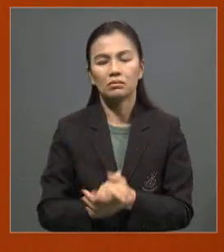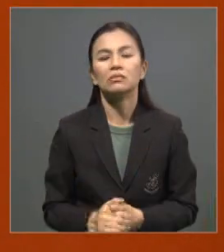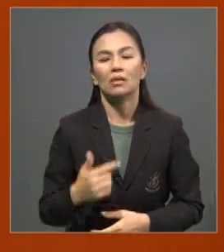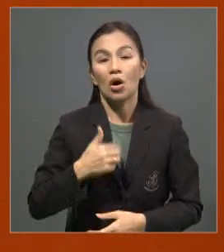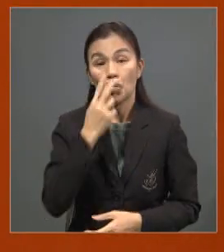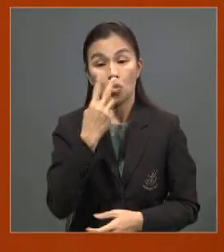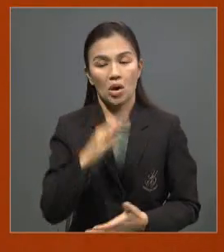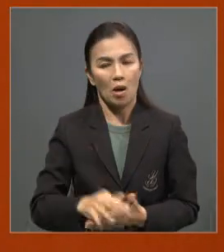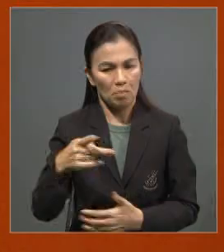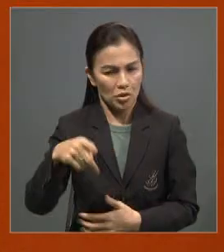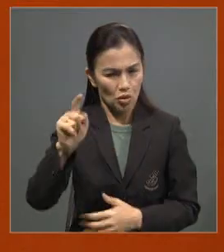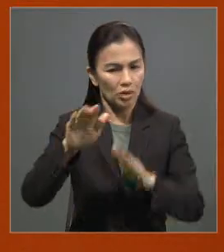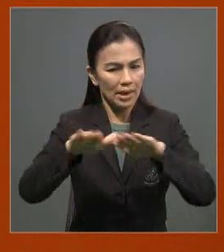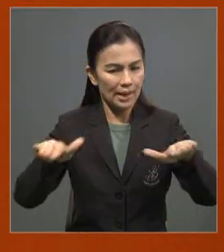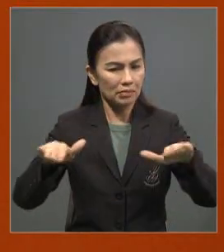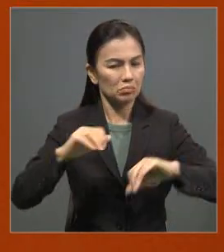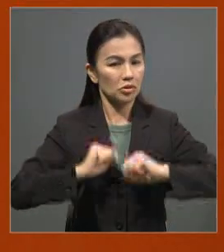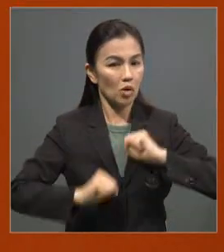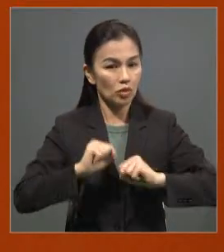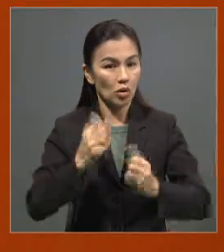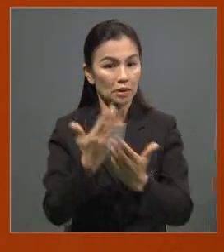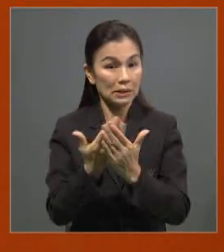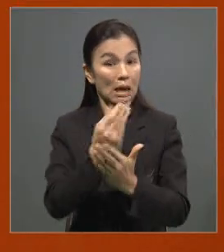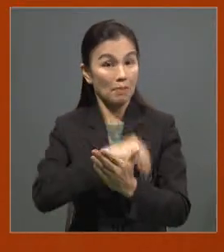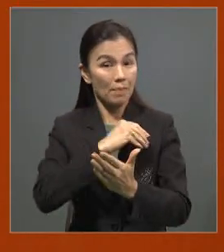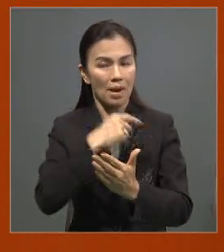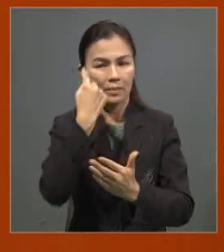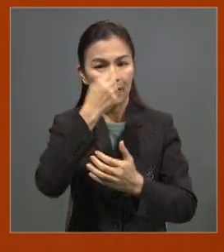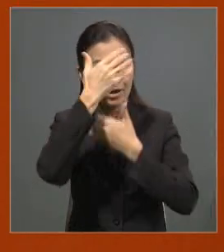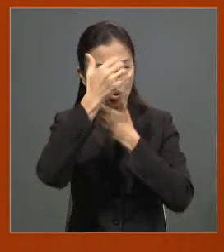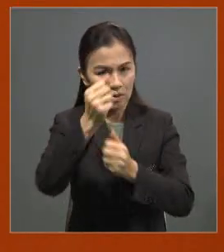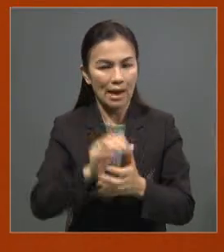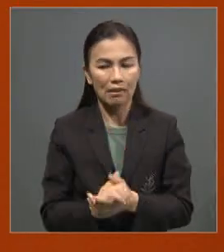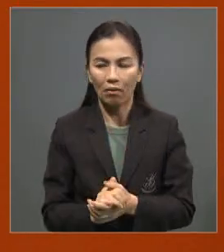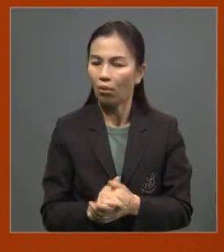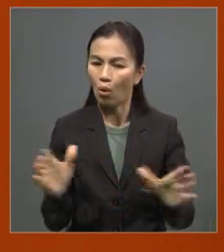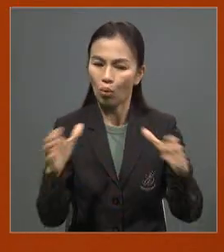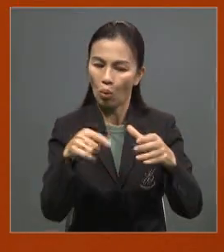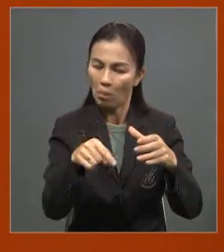ล้วก็สร้างรายได้ให้กับคนทุกกลุ่มที่สนใจไม่เฉพาะแต่เยาวชน